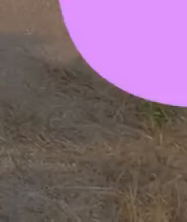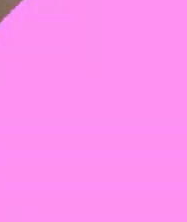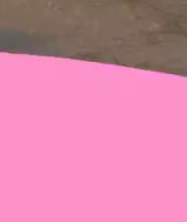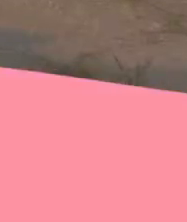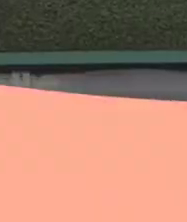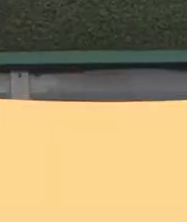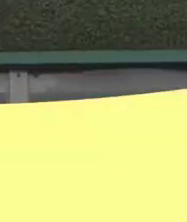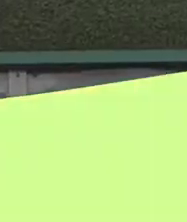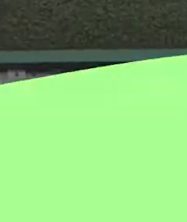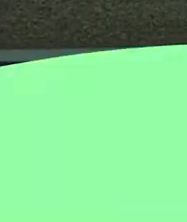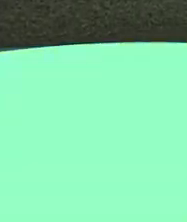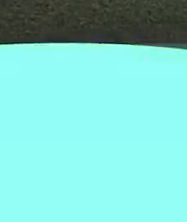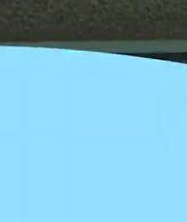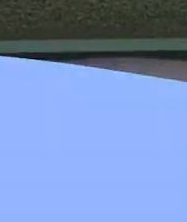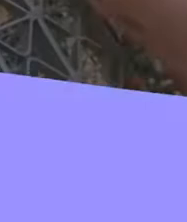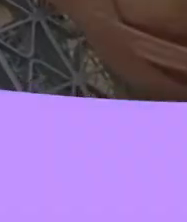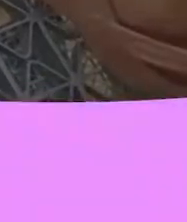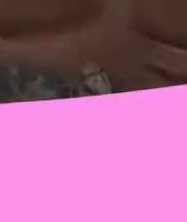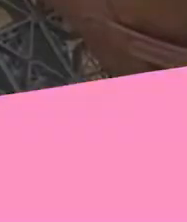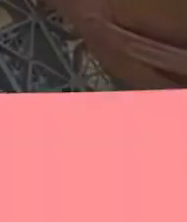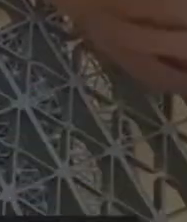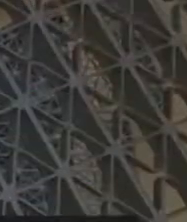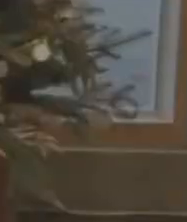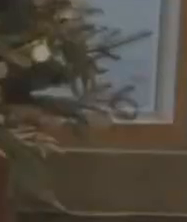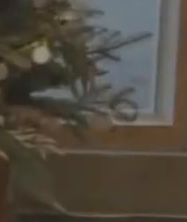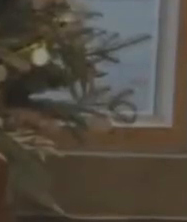3 으